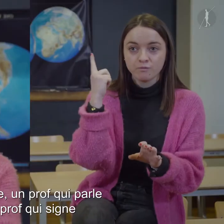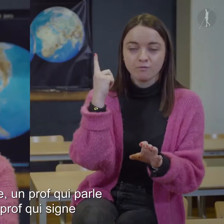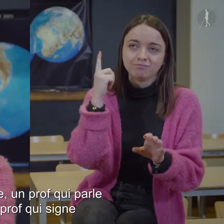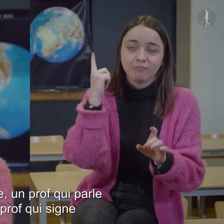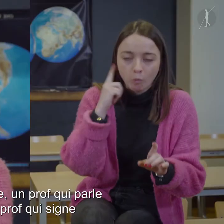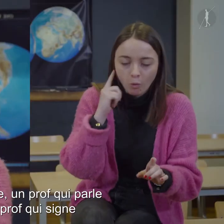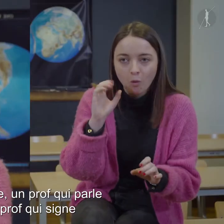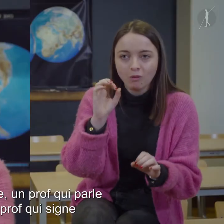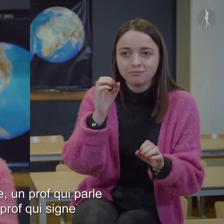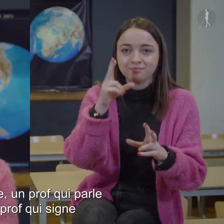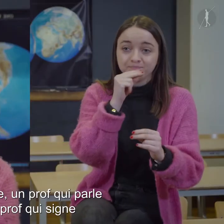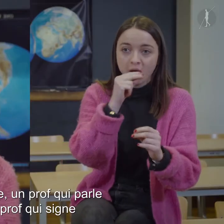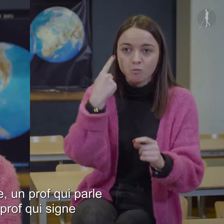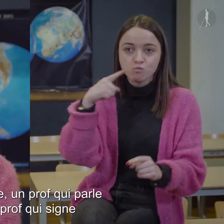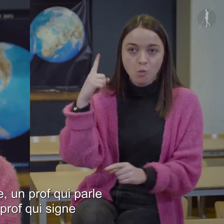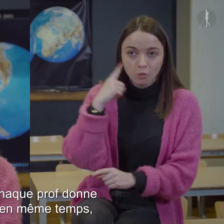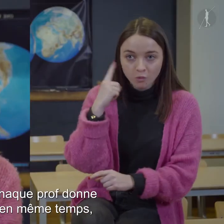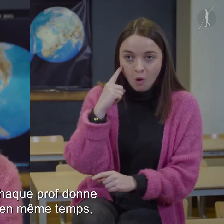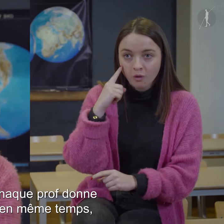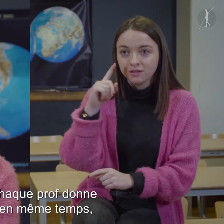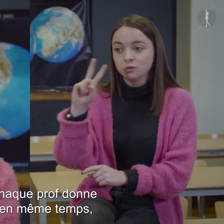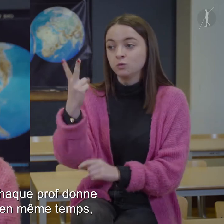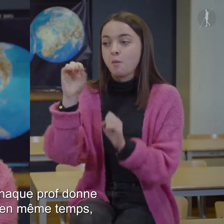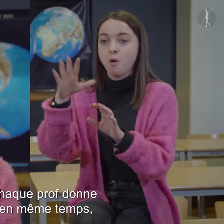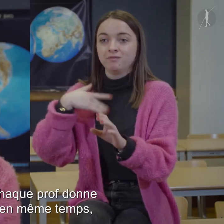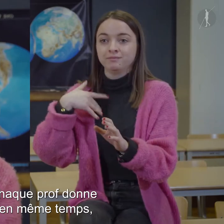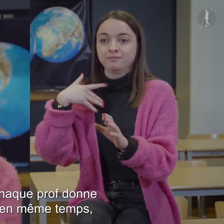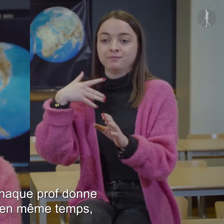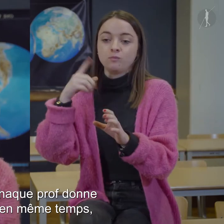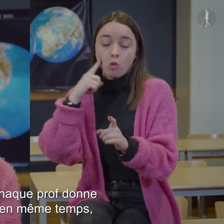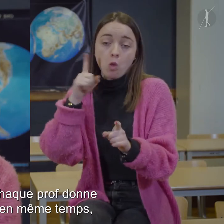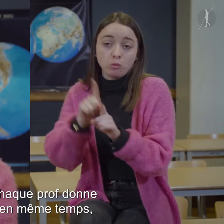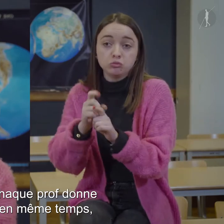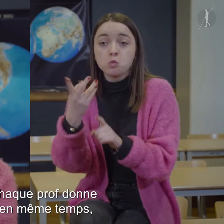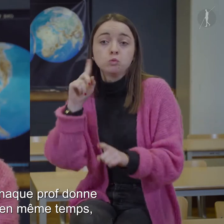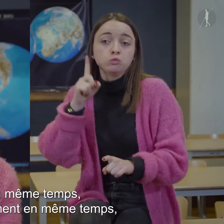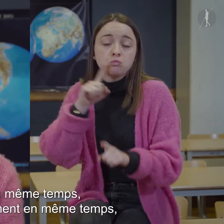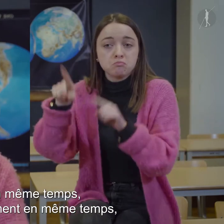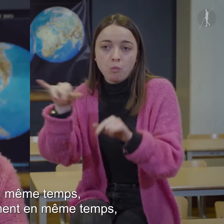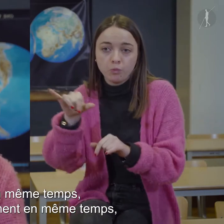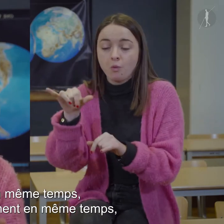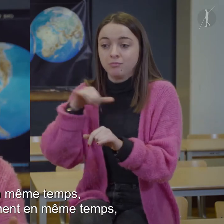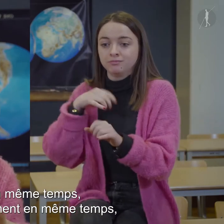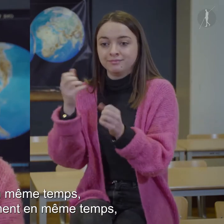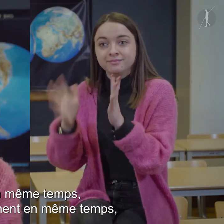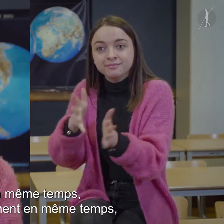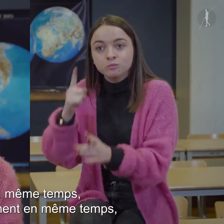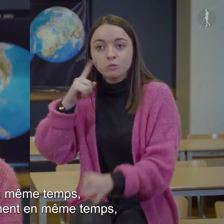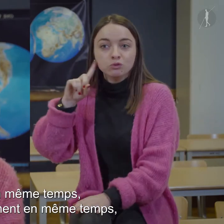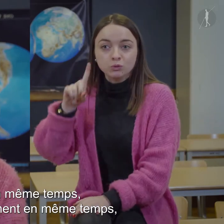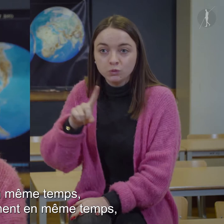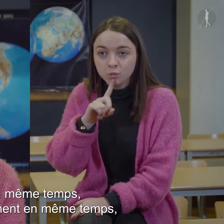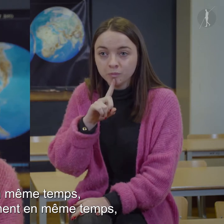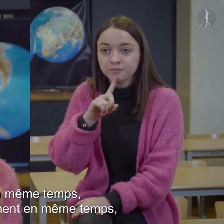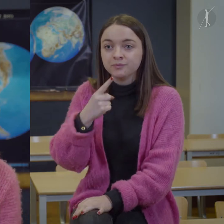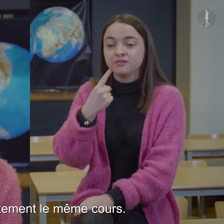c'est-à-dire un prof qui parle et un prof qui signe. Et donc chaque prof donne deux cours en même temps, enfin pas en même temps mais